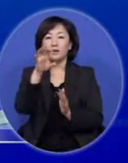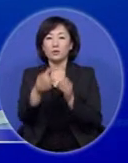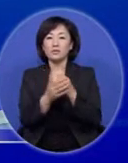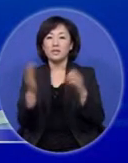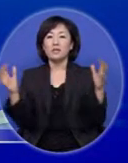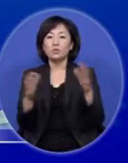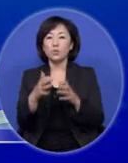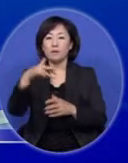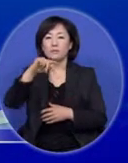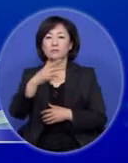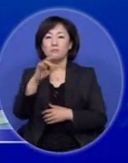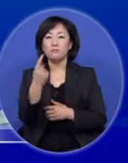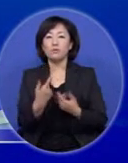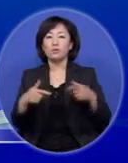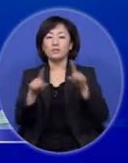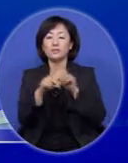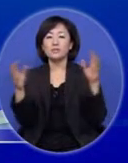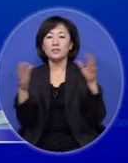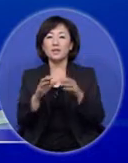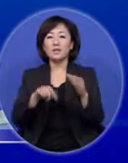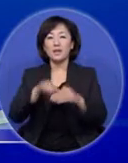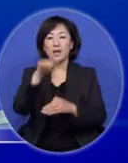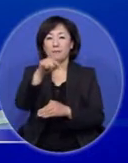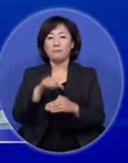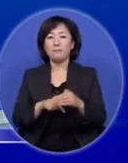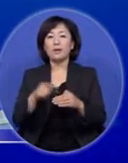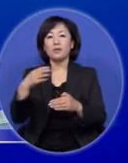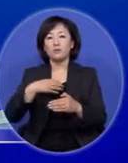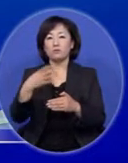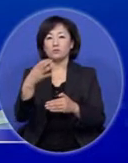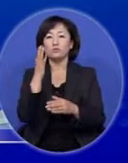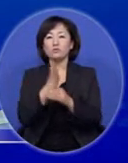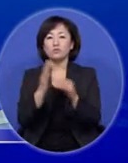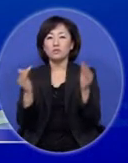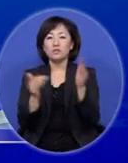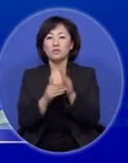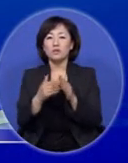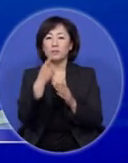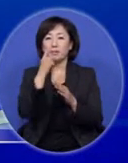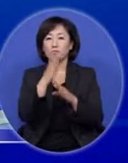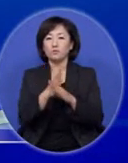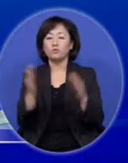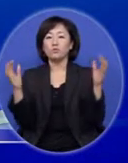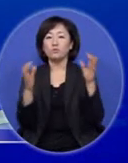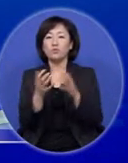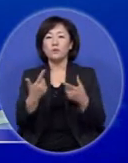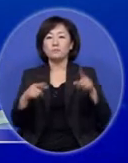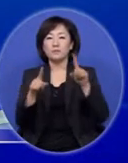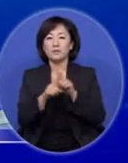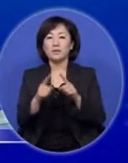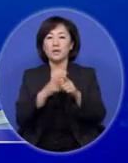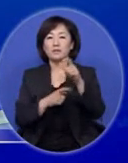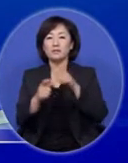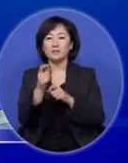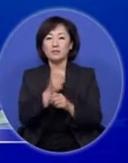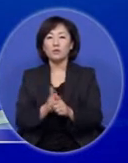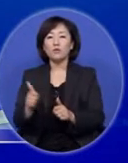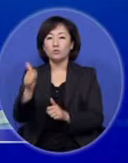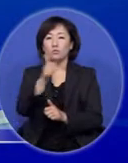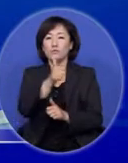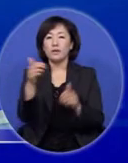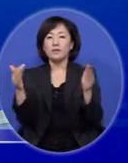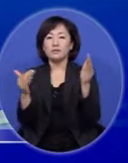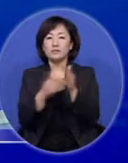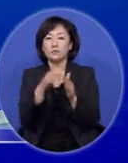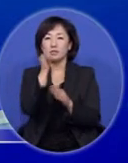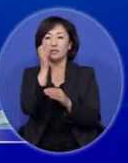지켜온 통합진보당이 최근 당 안팎의 위기로 위축되면서 민주통합당의 위상이 상대적으로 높아지고 있습니다.